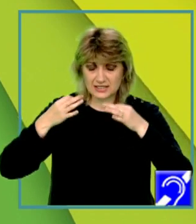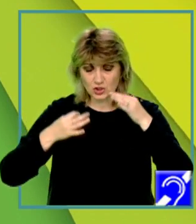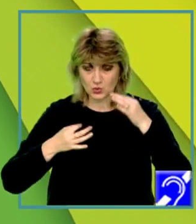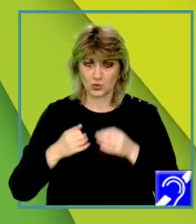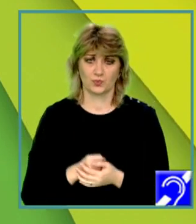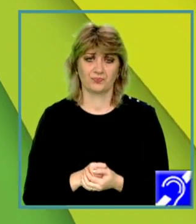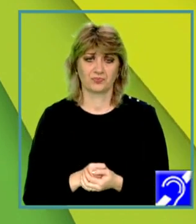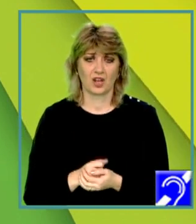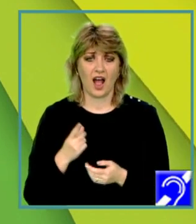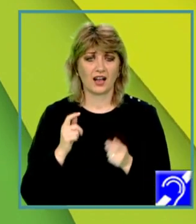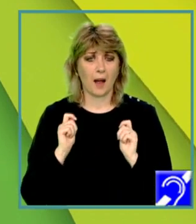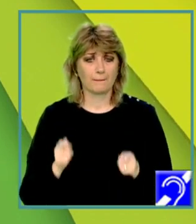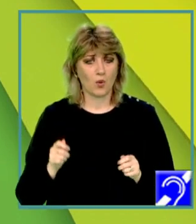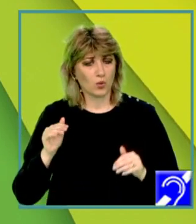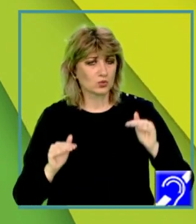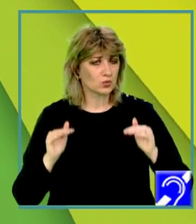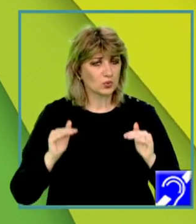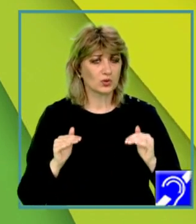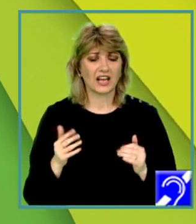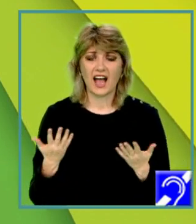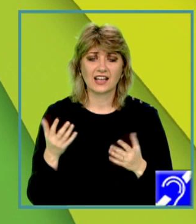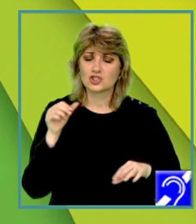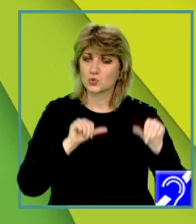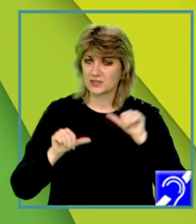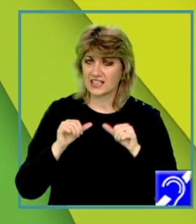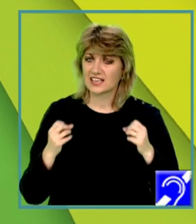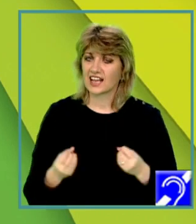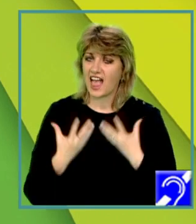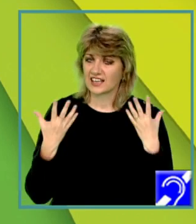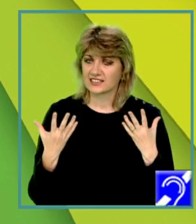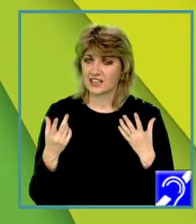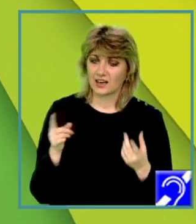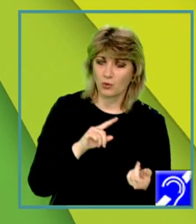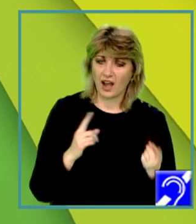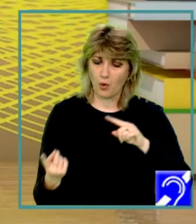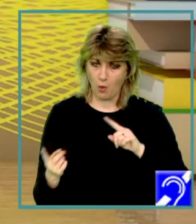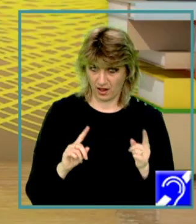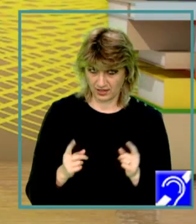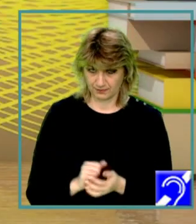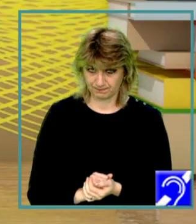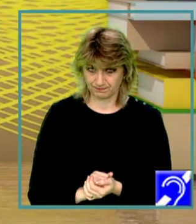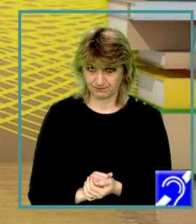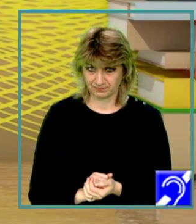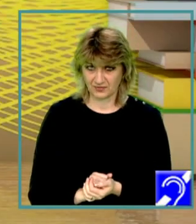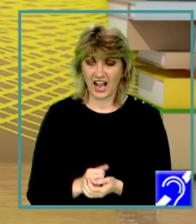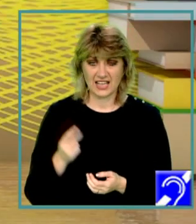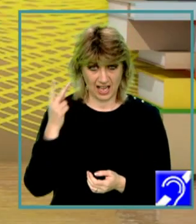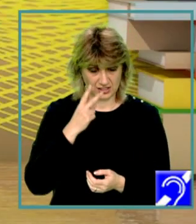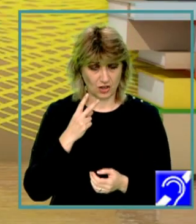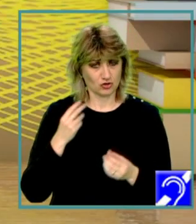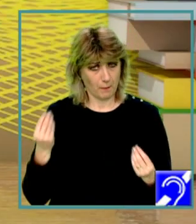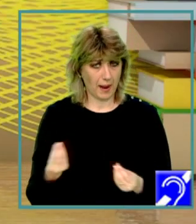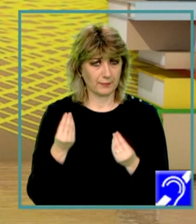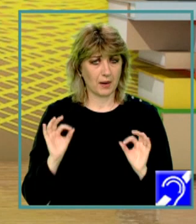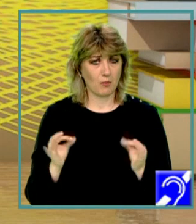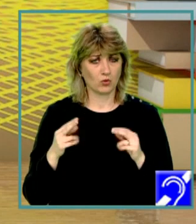adică a raportului în care substanțele reacționează unele cu altele pentru a înțelege mai bine modul în care